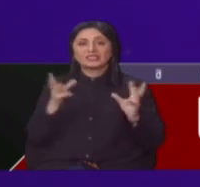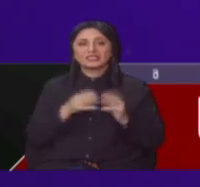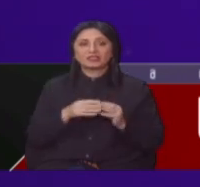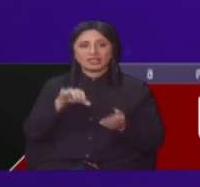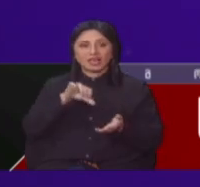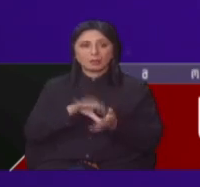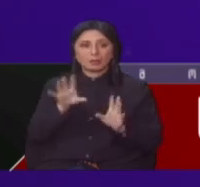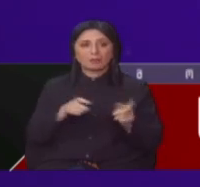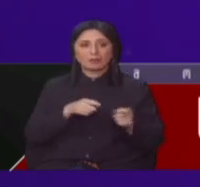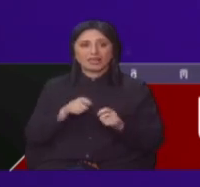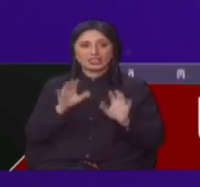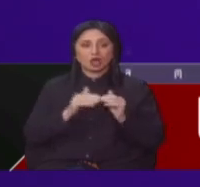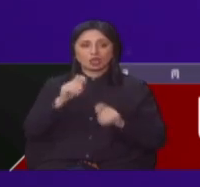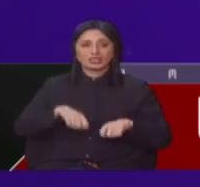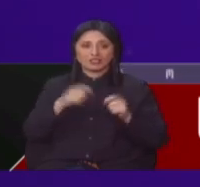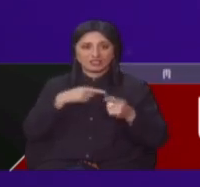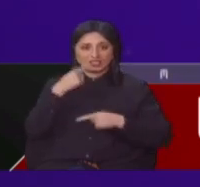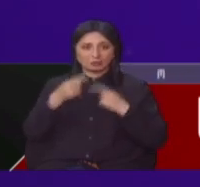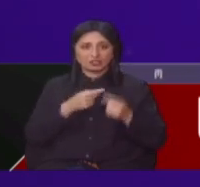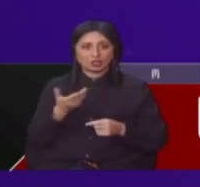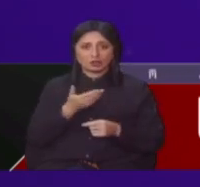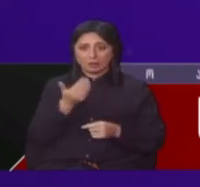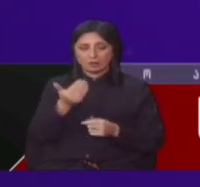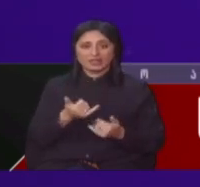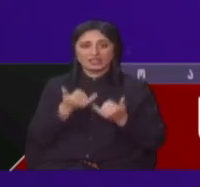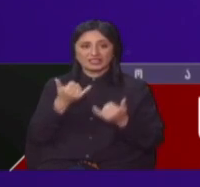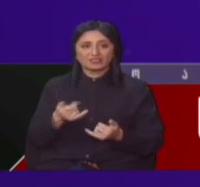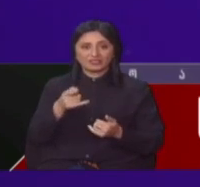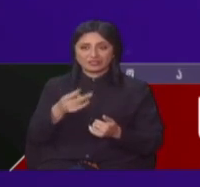mai gândit, s-a mai gândit, s-a mai gândit,